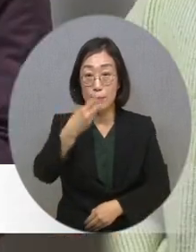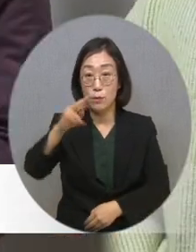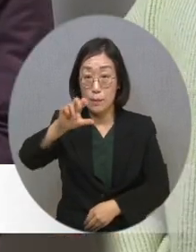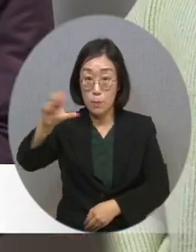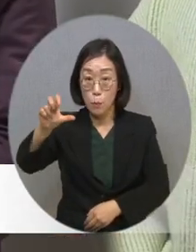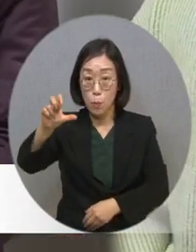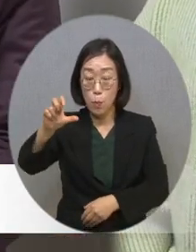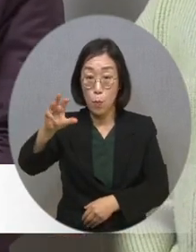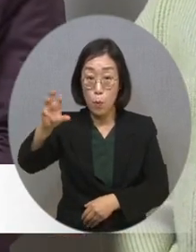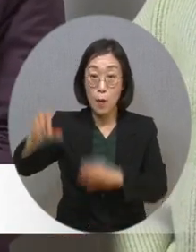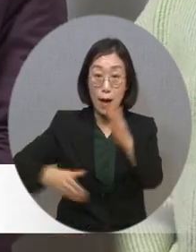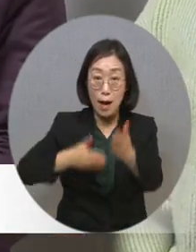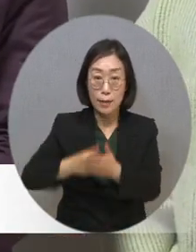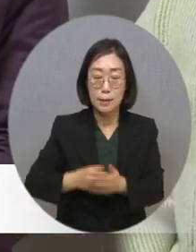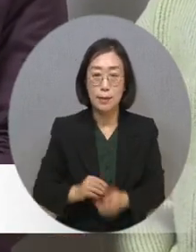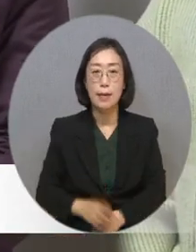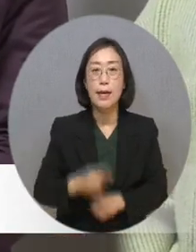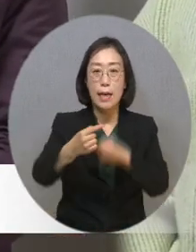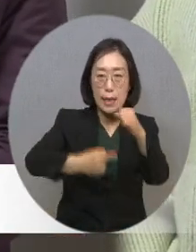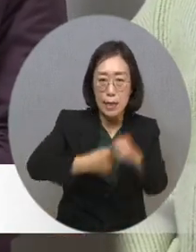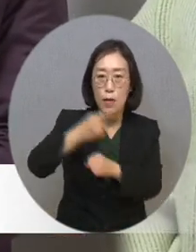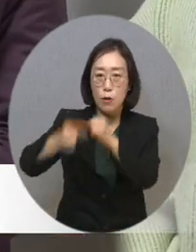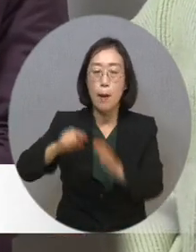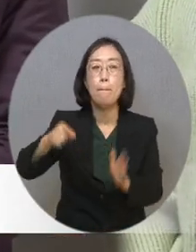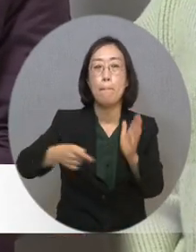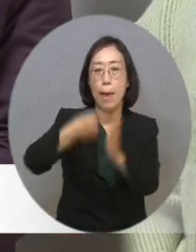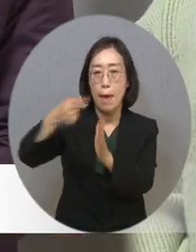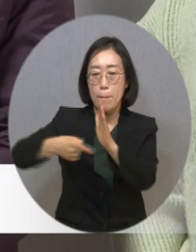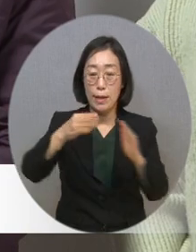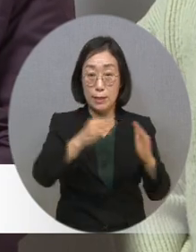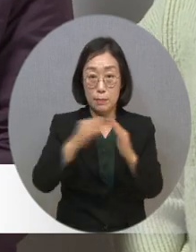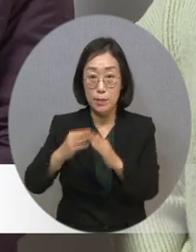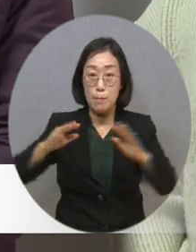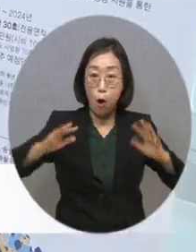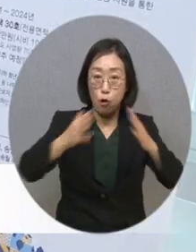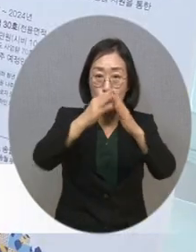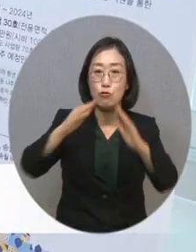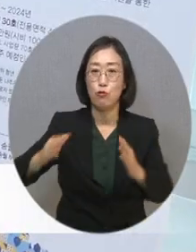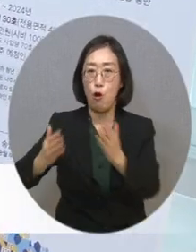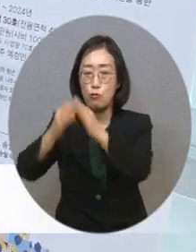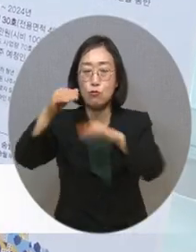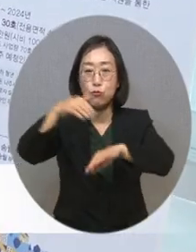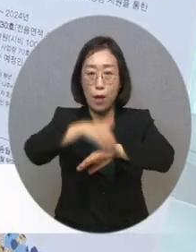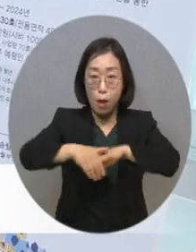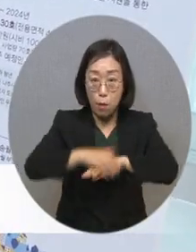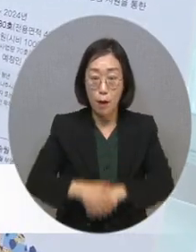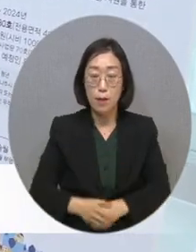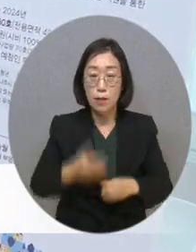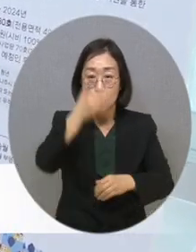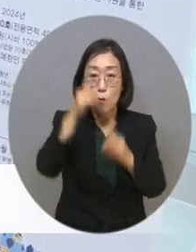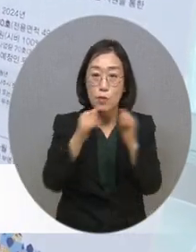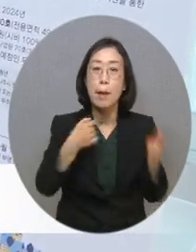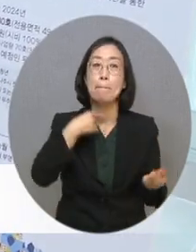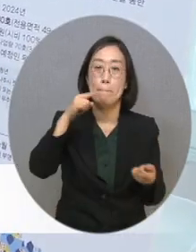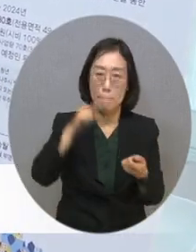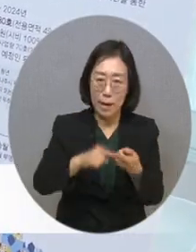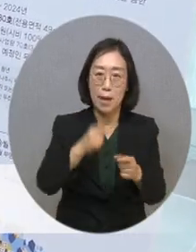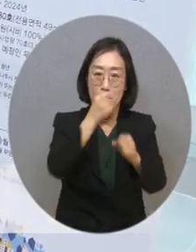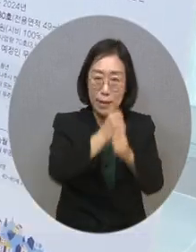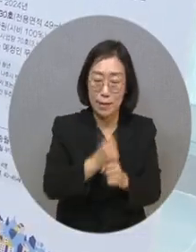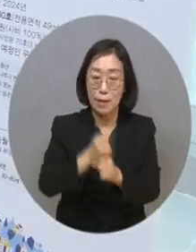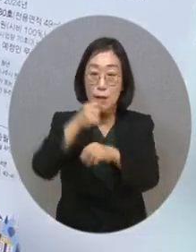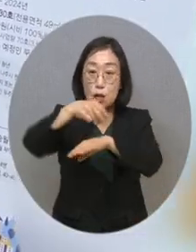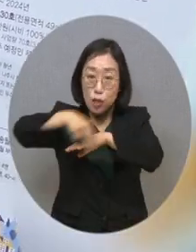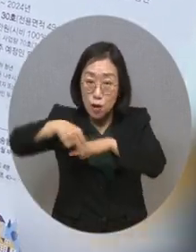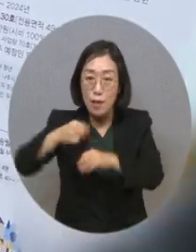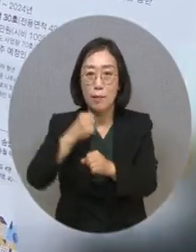한해에 100여 가구씩 차례대로 천 가구를 신축할 계획이며 청년이 선호하는 설계를 도입해 만족도를 높일